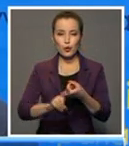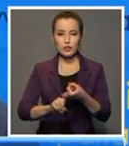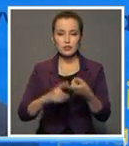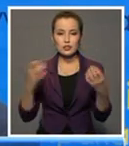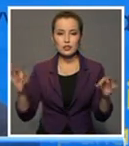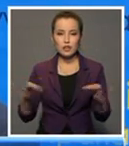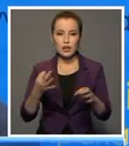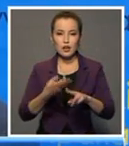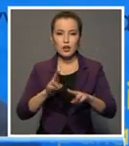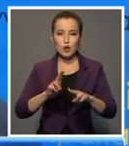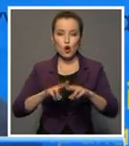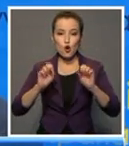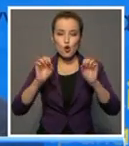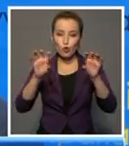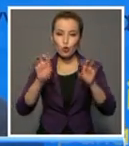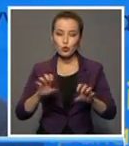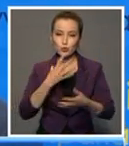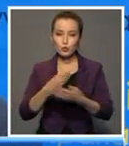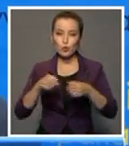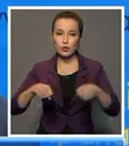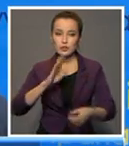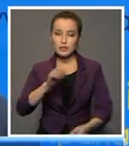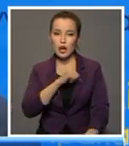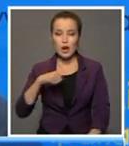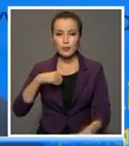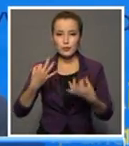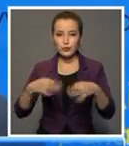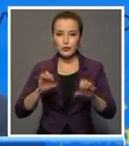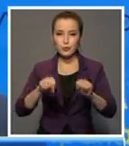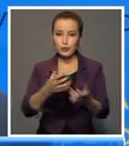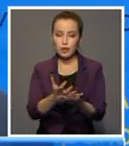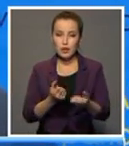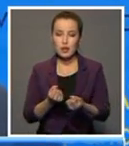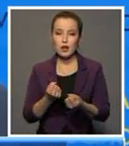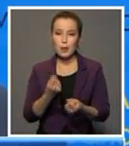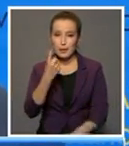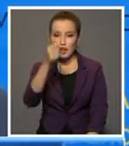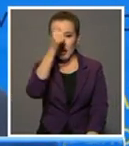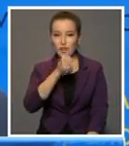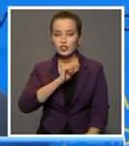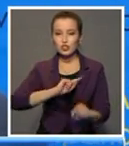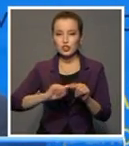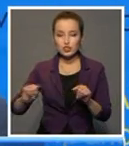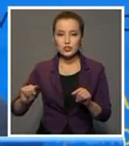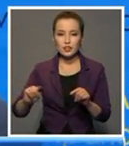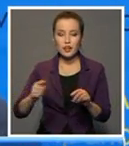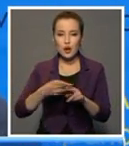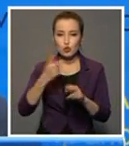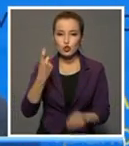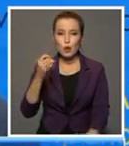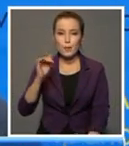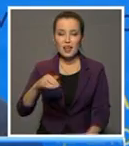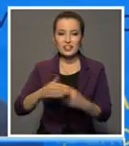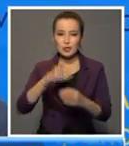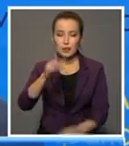таңдау құқығы бар. Сол еркін таңдауға пайдалануға біз шақырып жатырмыз. Осы бір айдың ішінде 100 мыңнан астам азаматтар